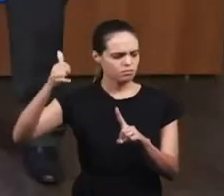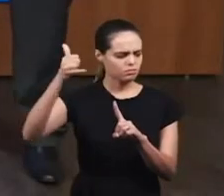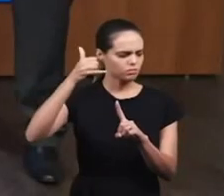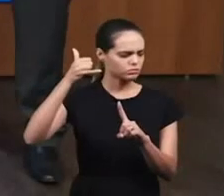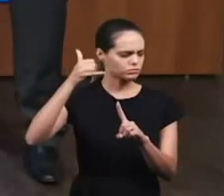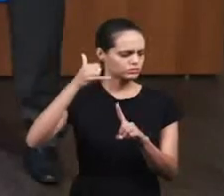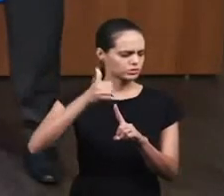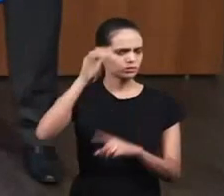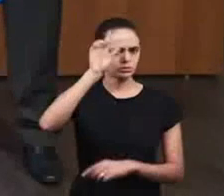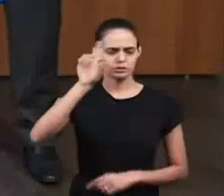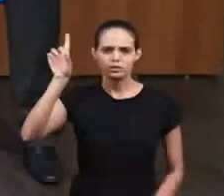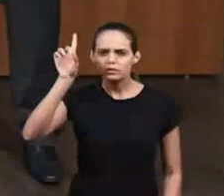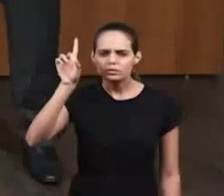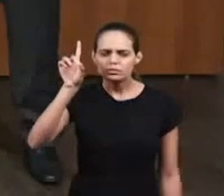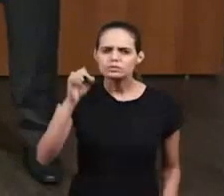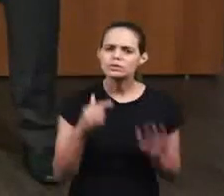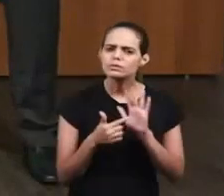angesehen.